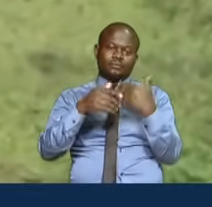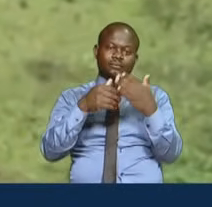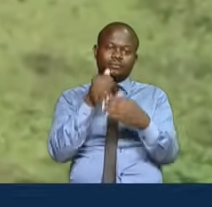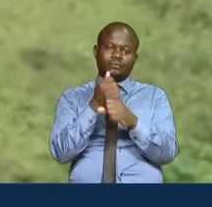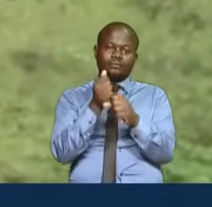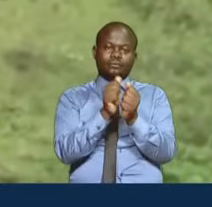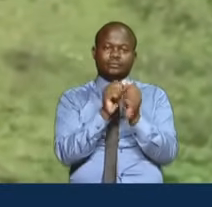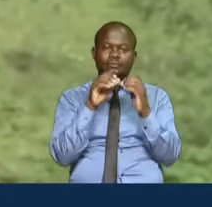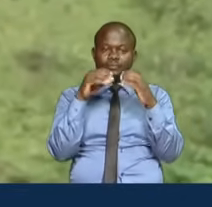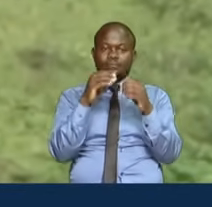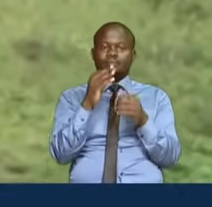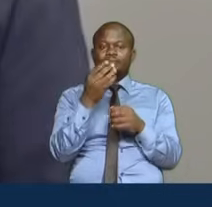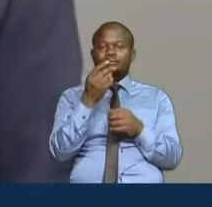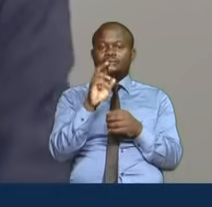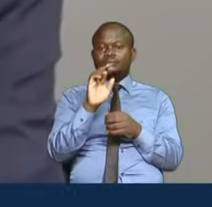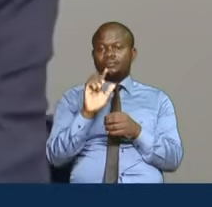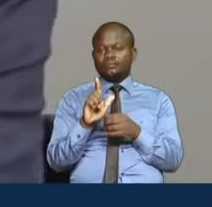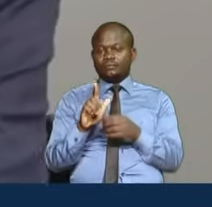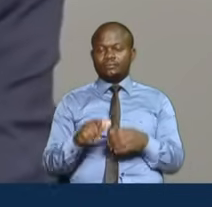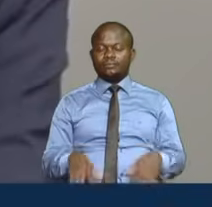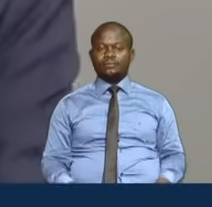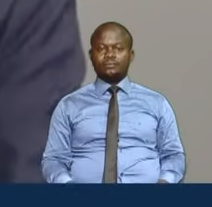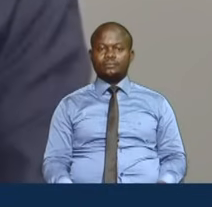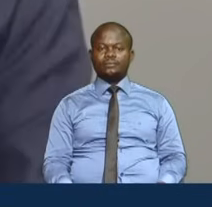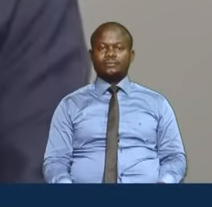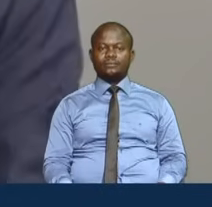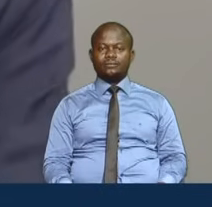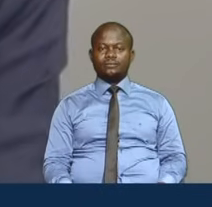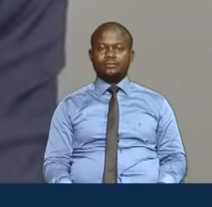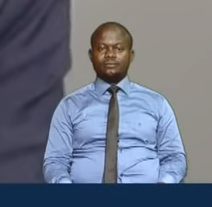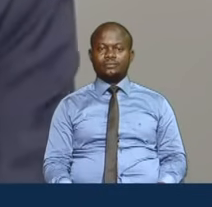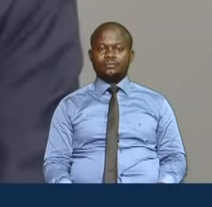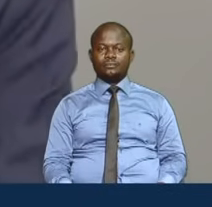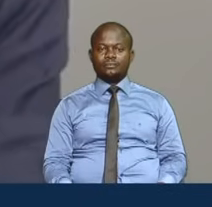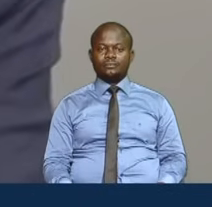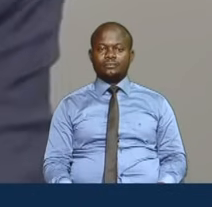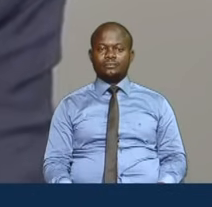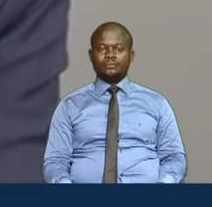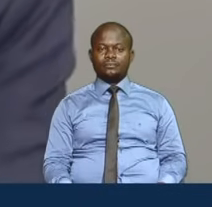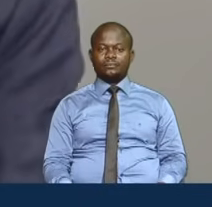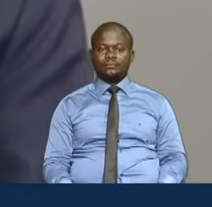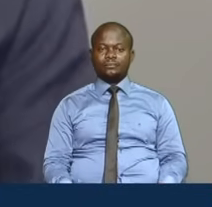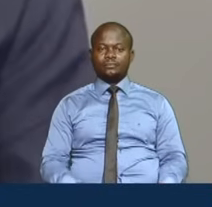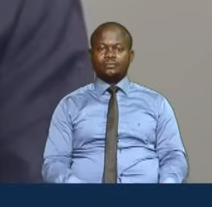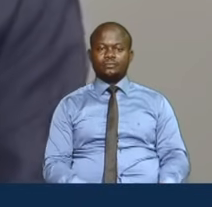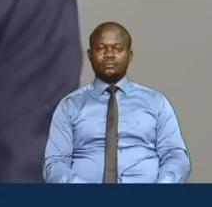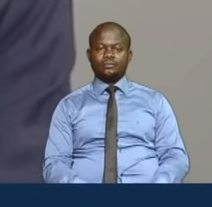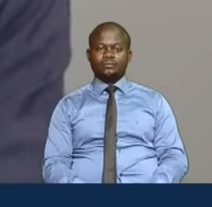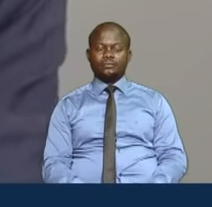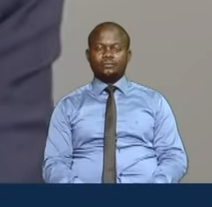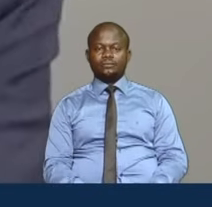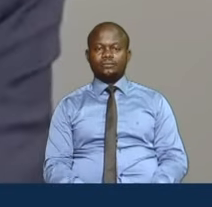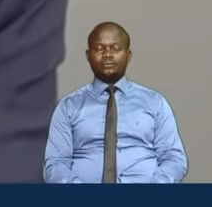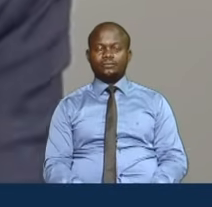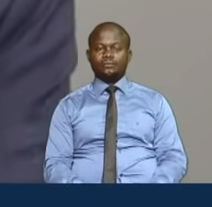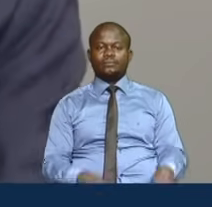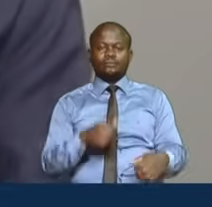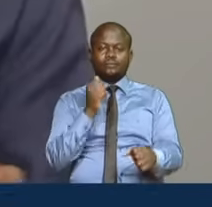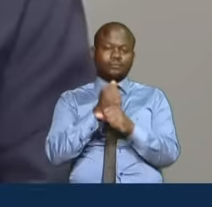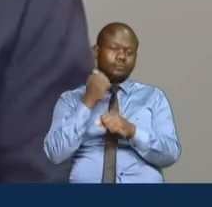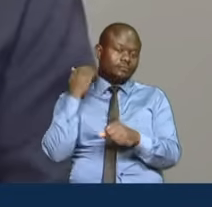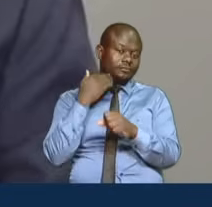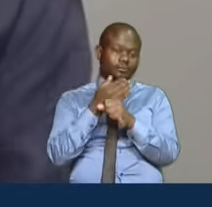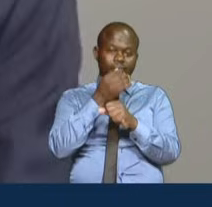n'umutwe w'iterabwoba wa FDLR. The genocide forces, militias and their government forces, abakoze jenoside